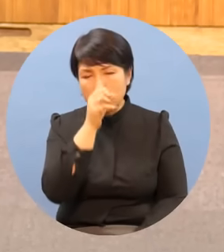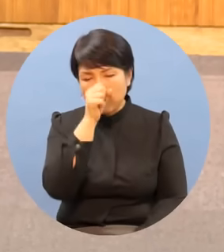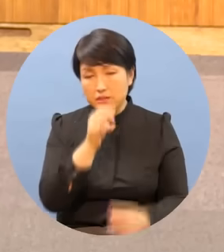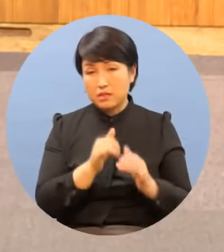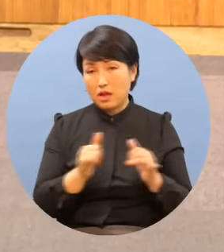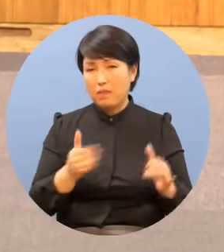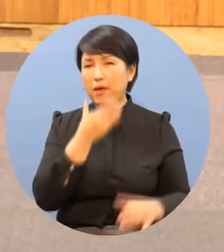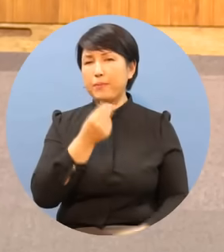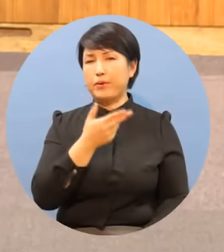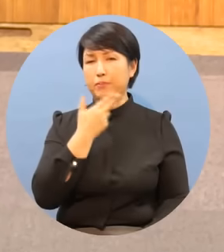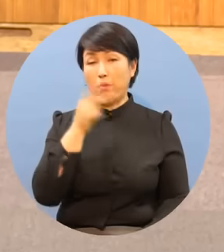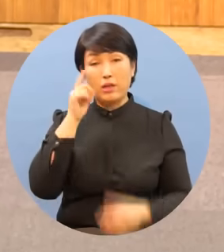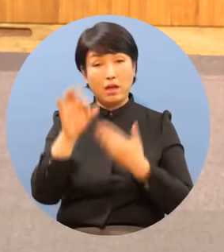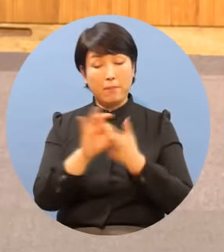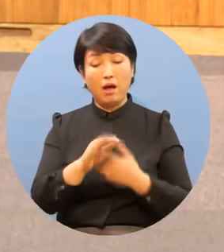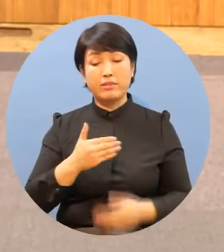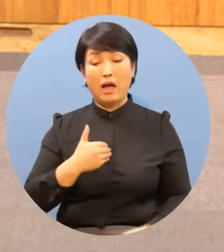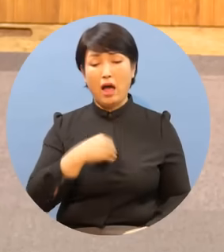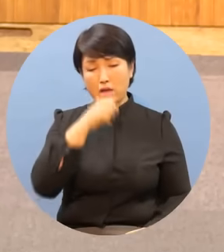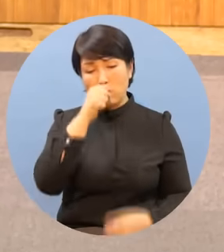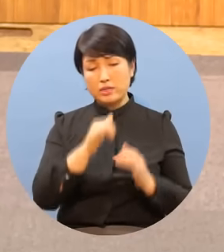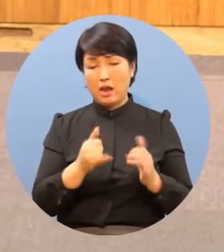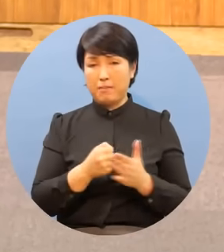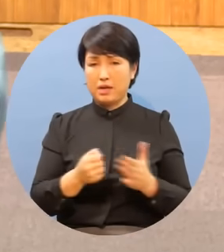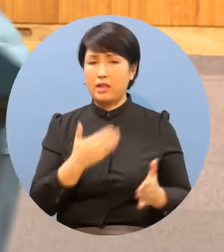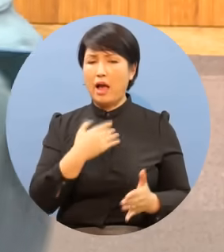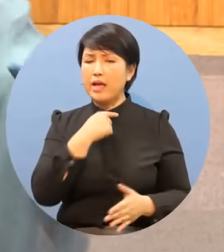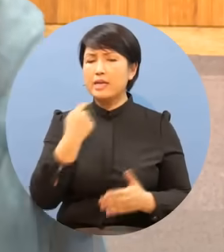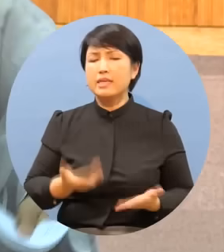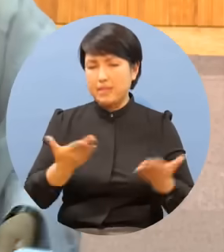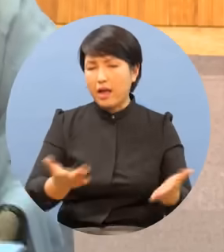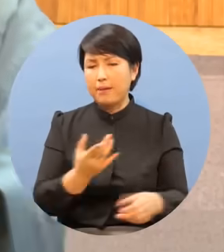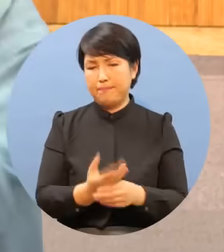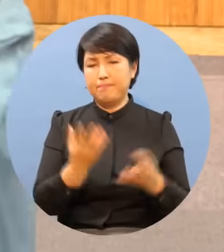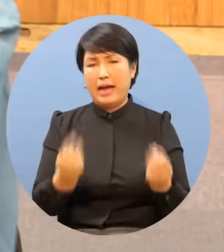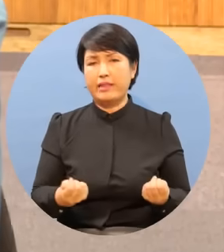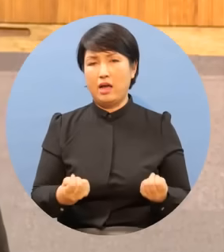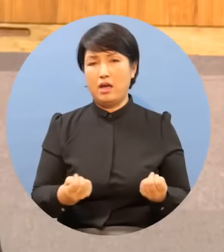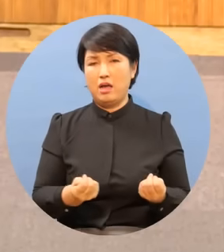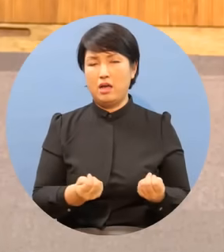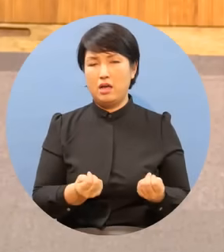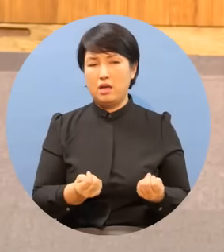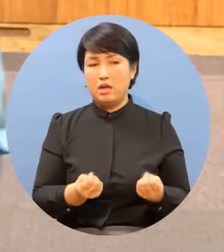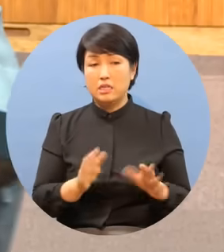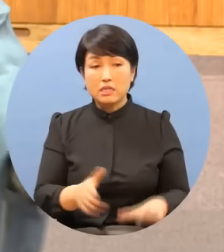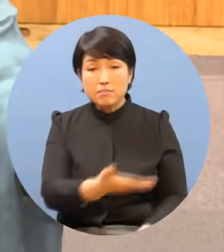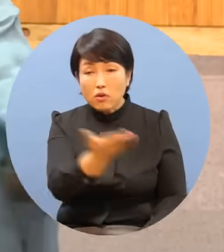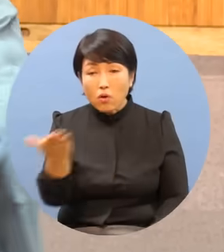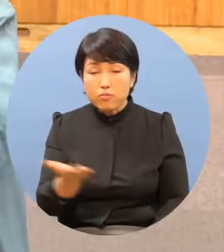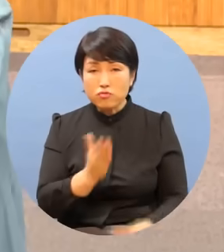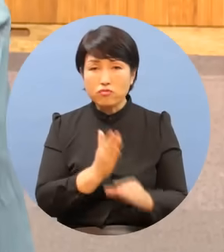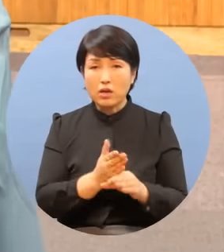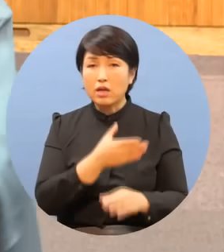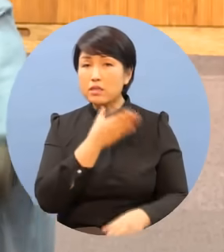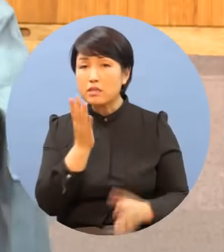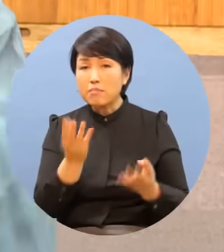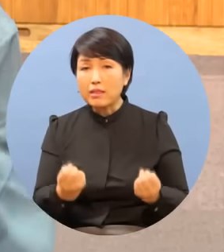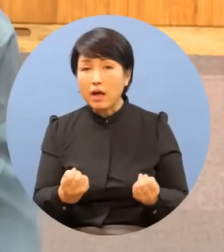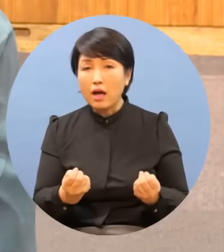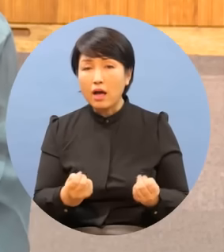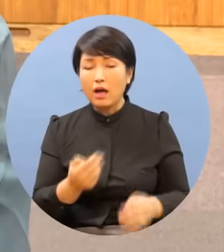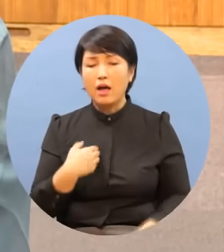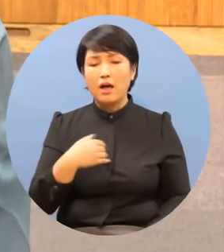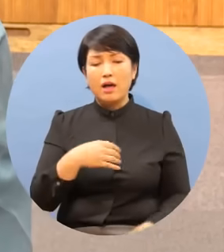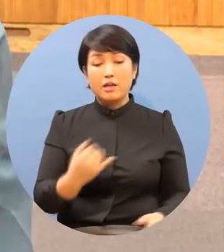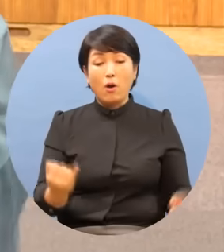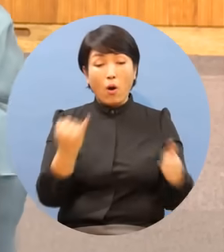착한 사람은 항상 자기가 희생한다고 생각해. 여기 지금 여성분 중에 특히 연세 드신 이런 여성분들은 자기가